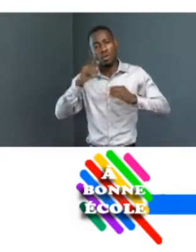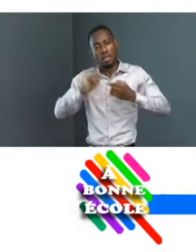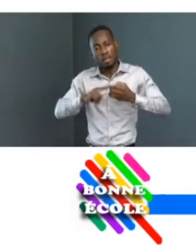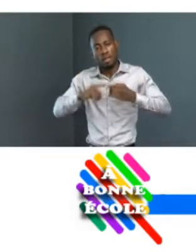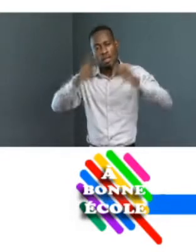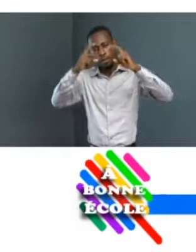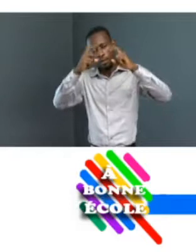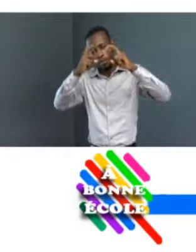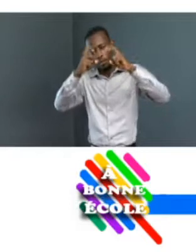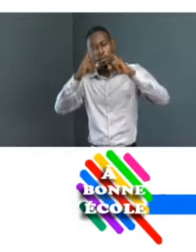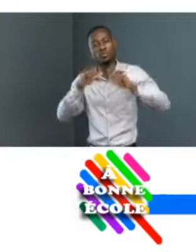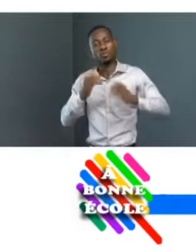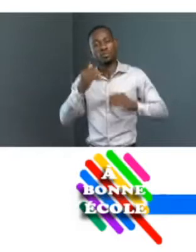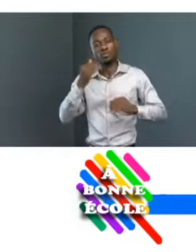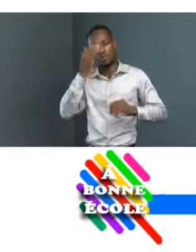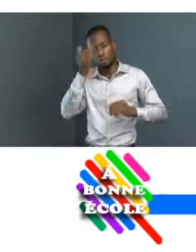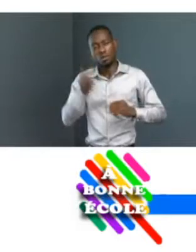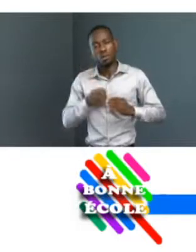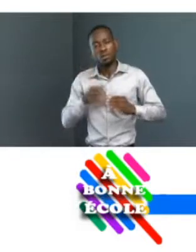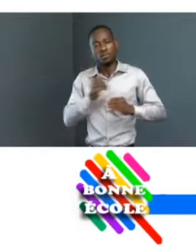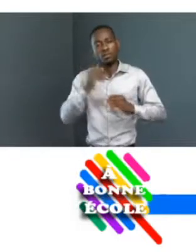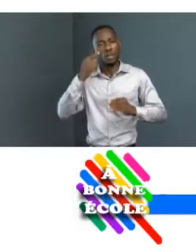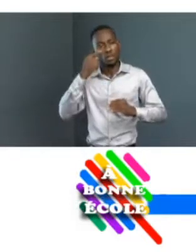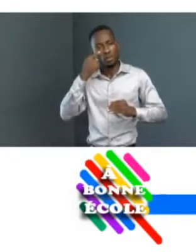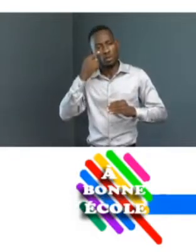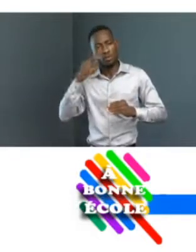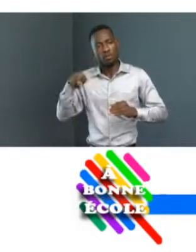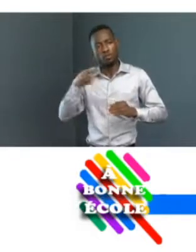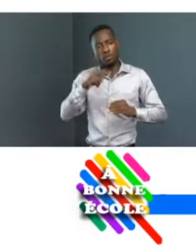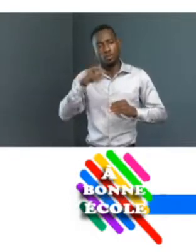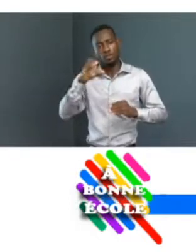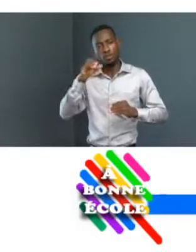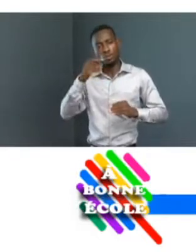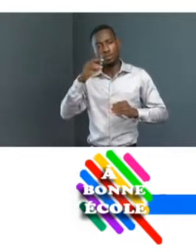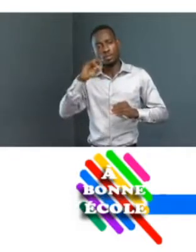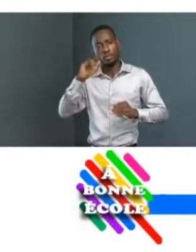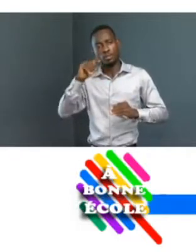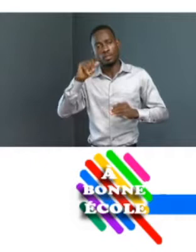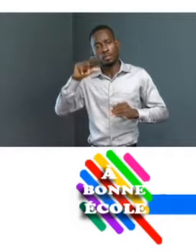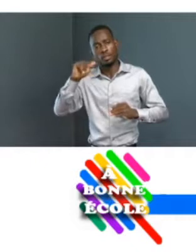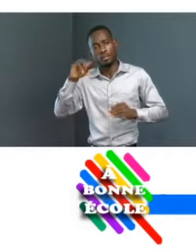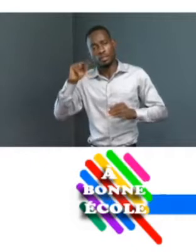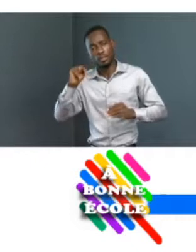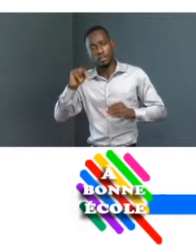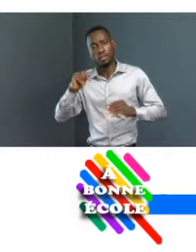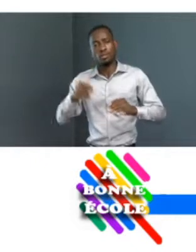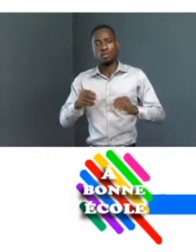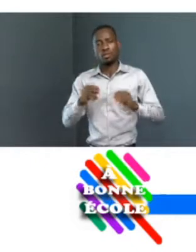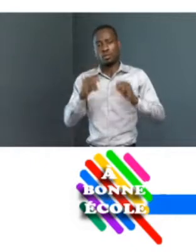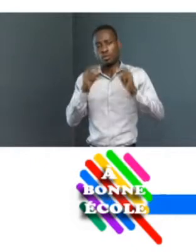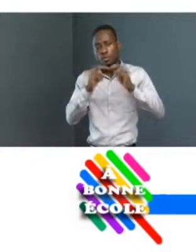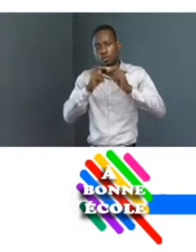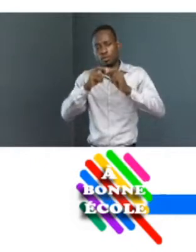photographique. Si vous prenez l'œil, nous avons le cristallin. Au niveau de l'appareil